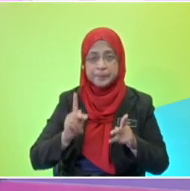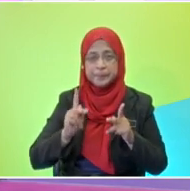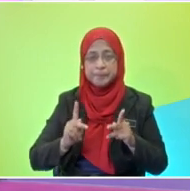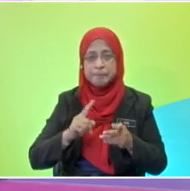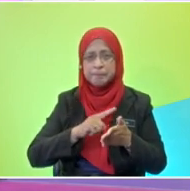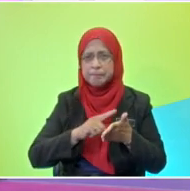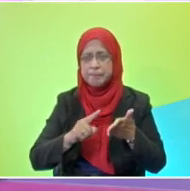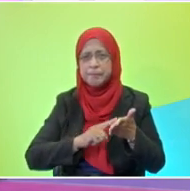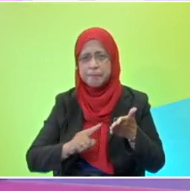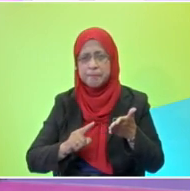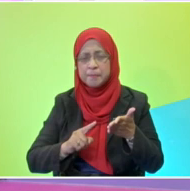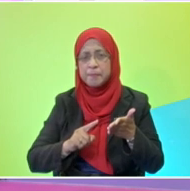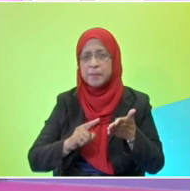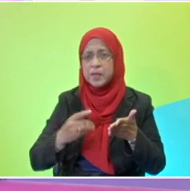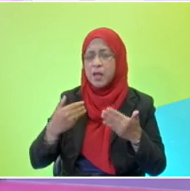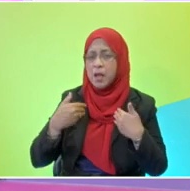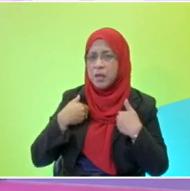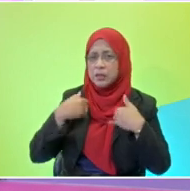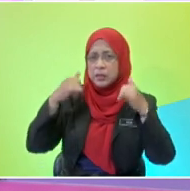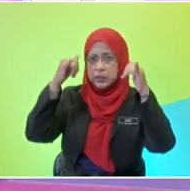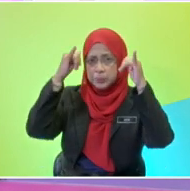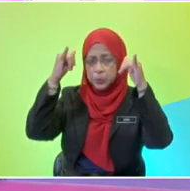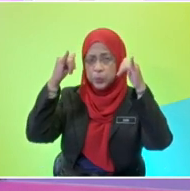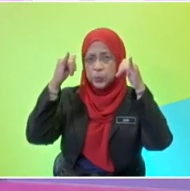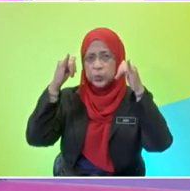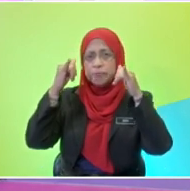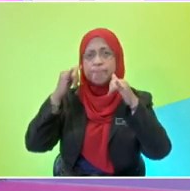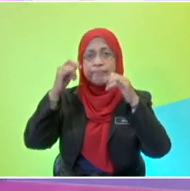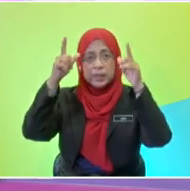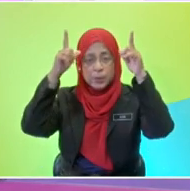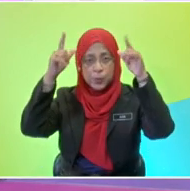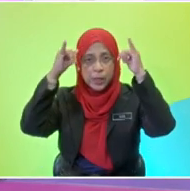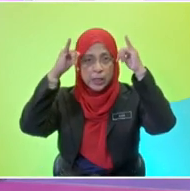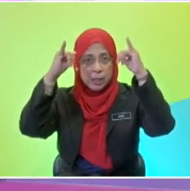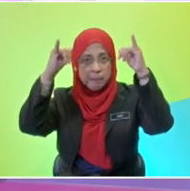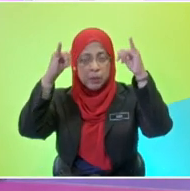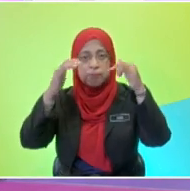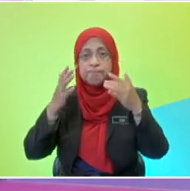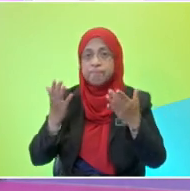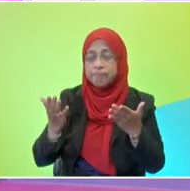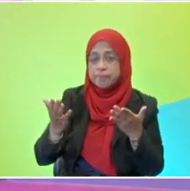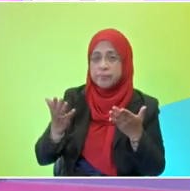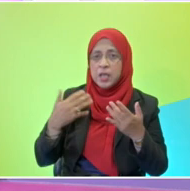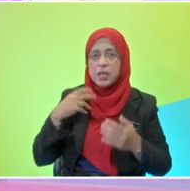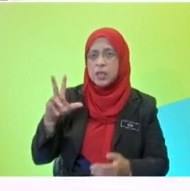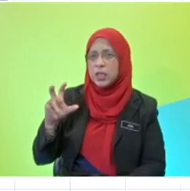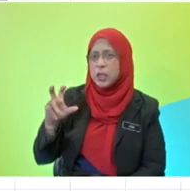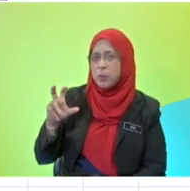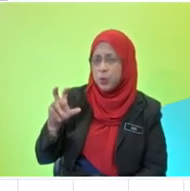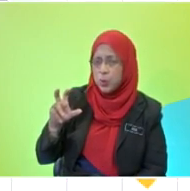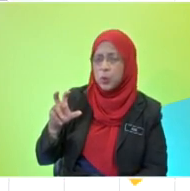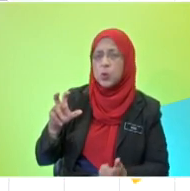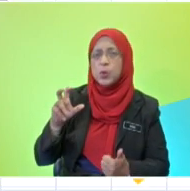zakatnya maksudnya kalau dia ada lembu dan kerbau gelap lembu dan kerbau ya dia ada 30 ekor